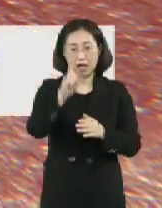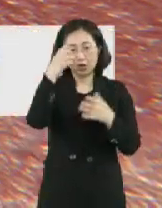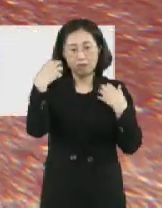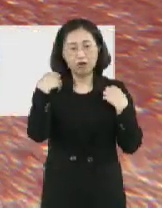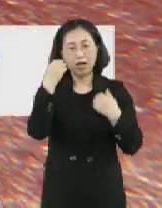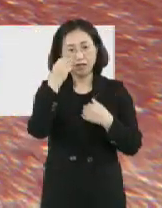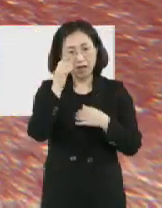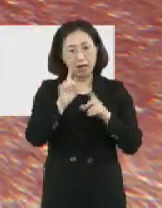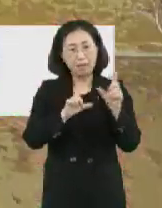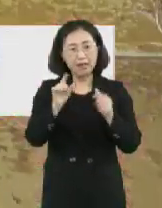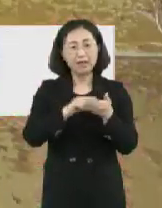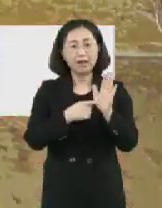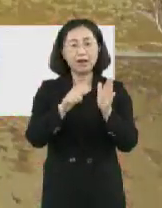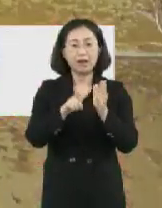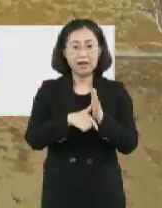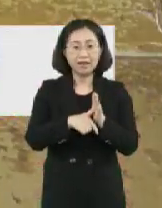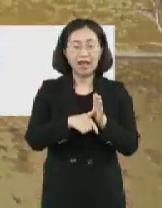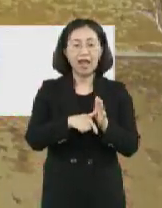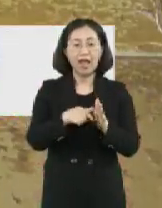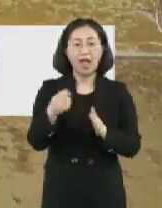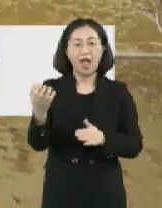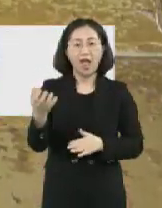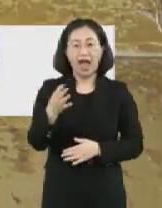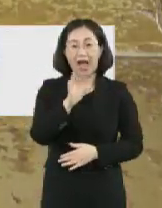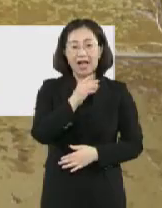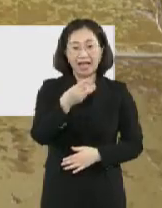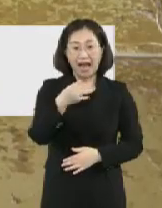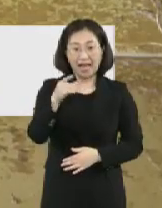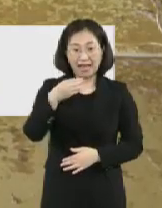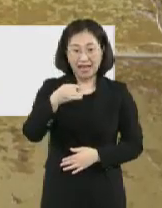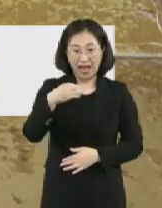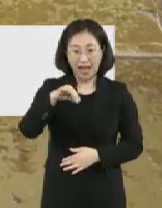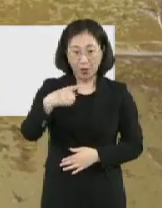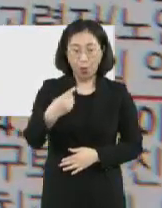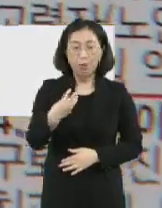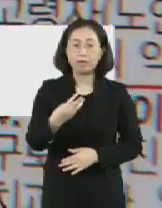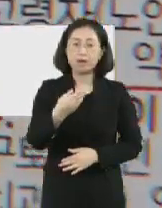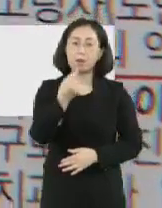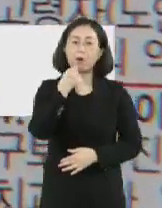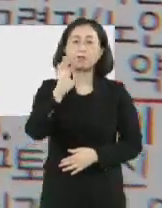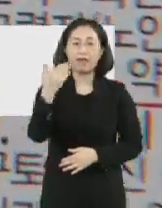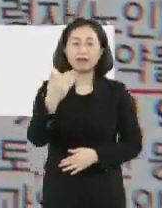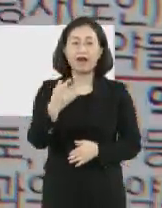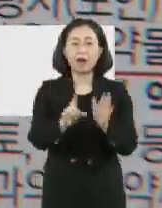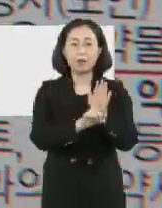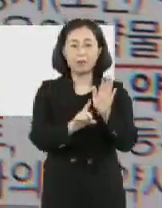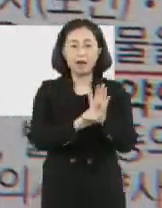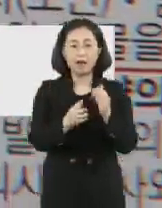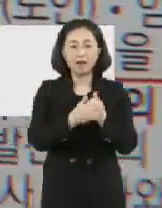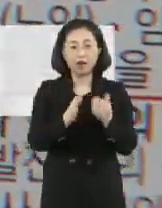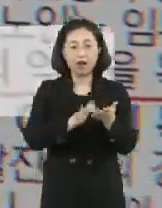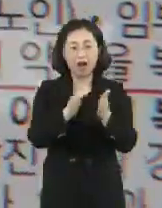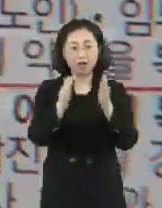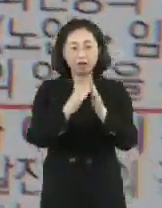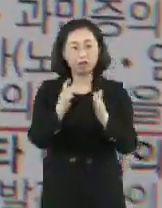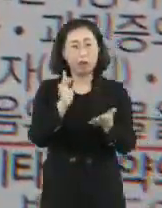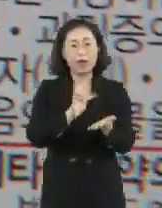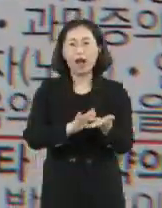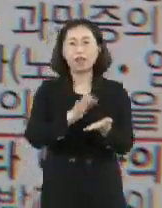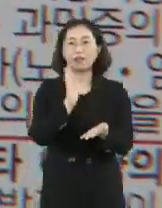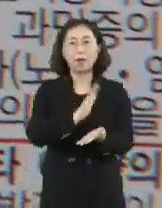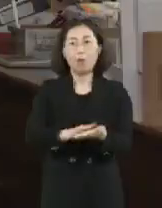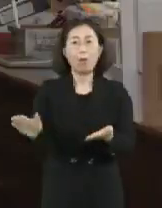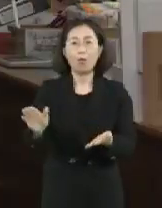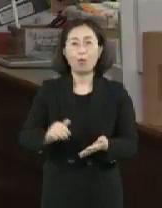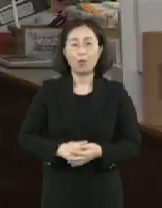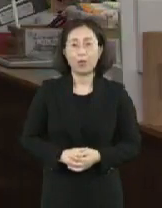시 아세트 아미노펜을 주성분으로 하는 타이레놀 복용을 콕 집어 권장하면서 약국에선 타이레놀 품귀 현상도 빚고